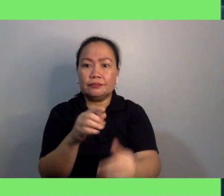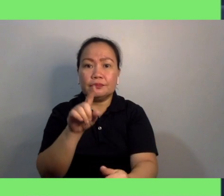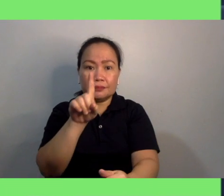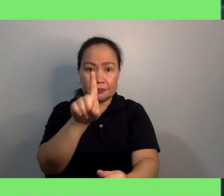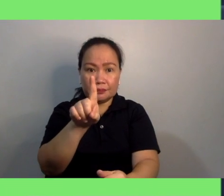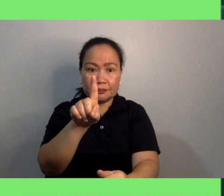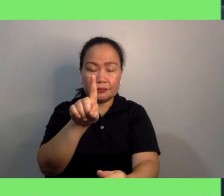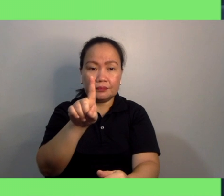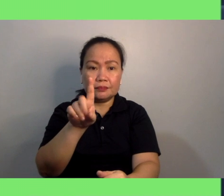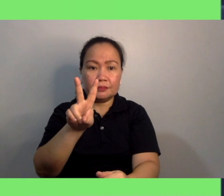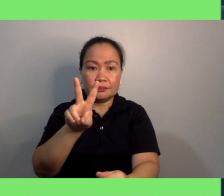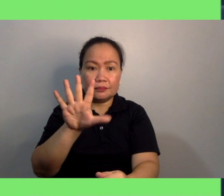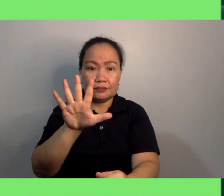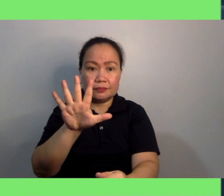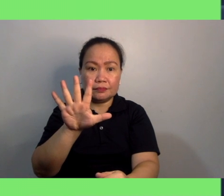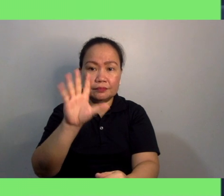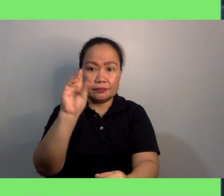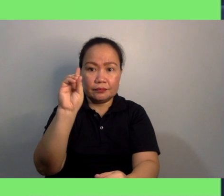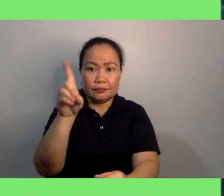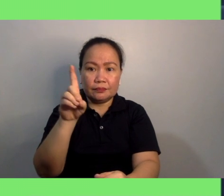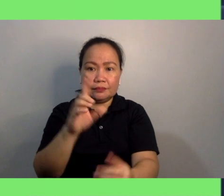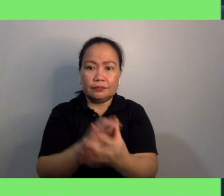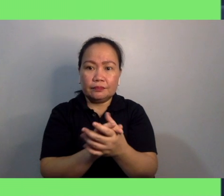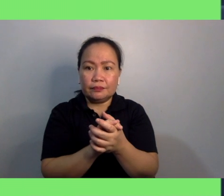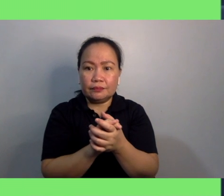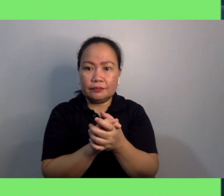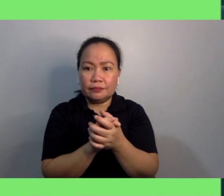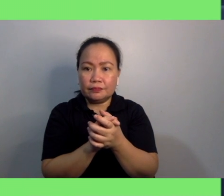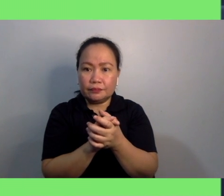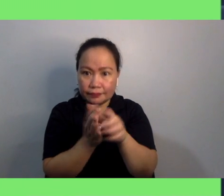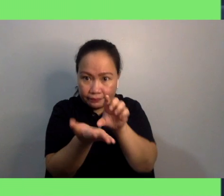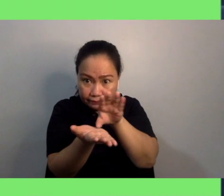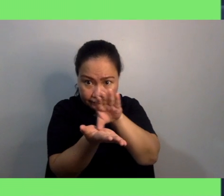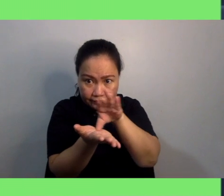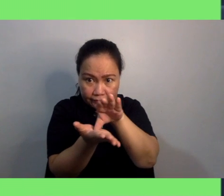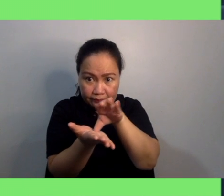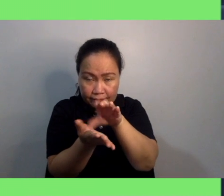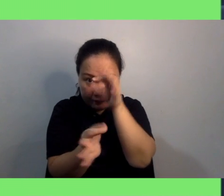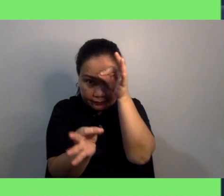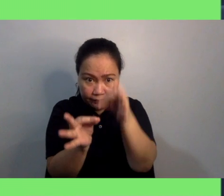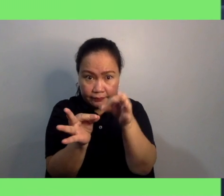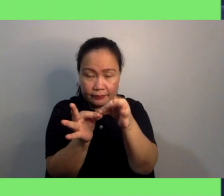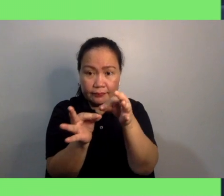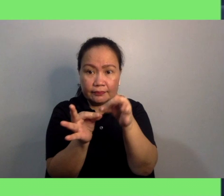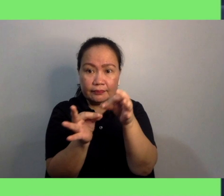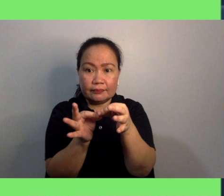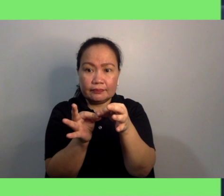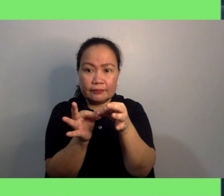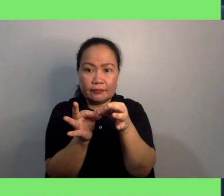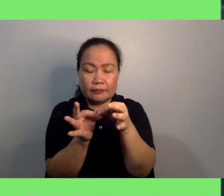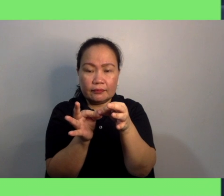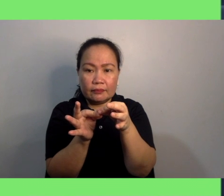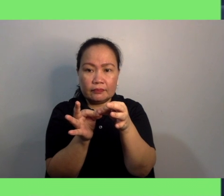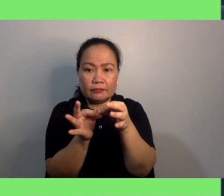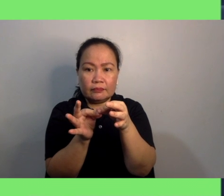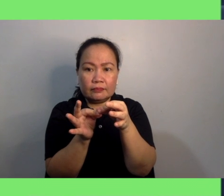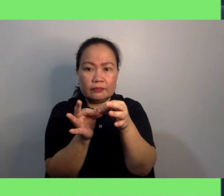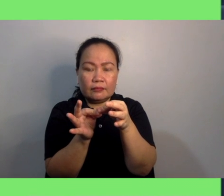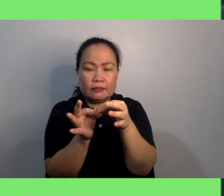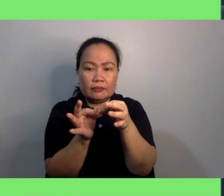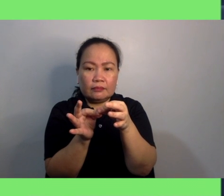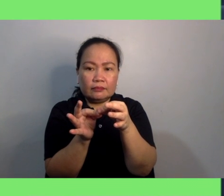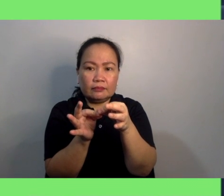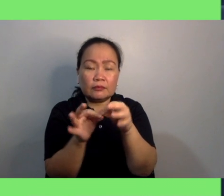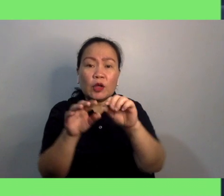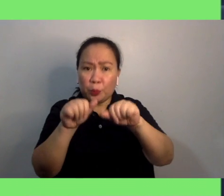degrees. So, again, ito po siya. Tapat po natin. Kung gusto mo yung initial side mo nasa right, yung nandito